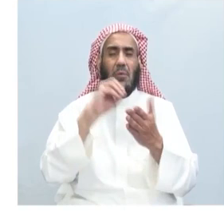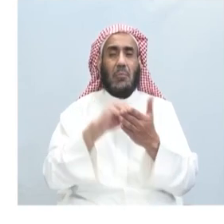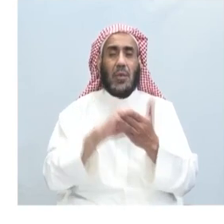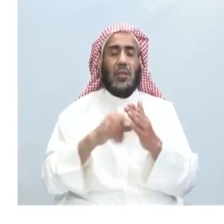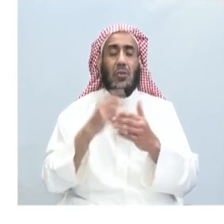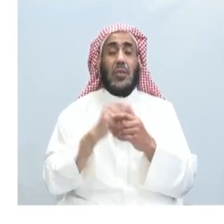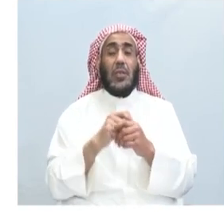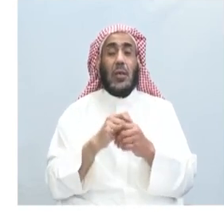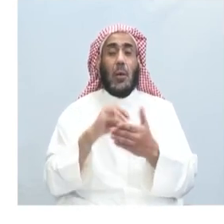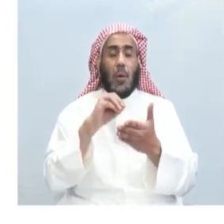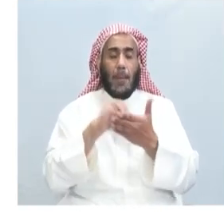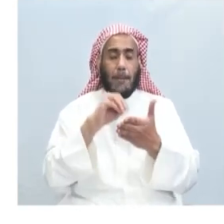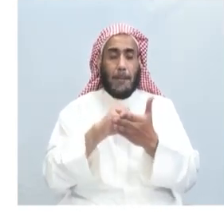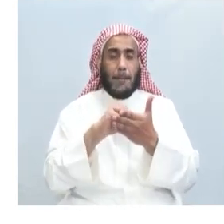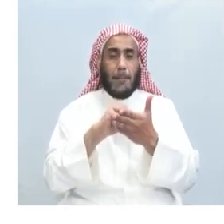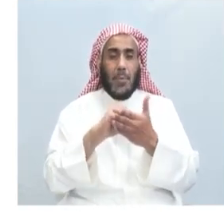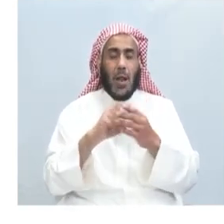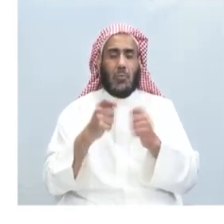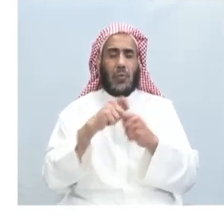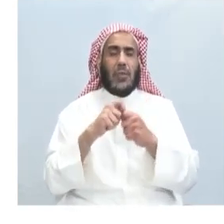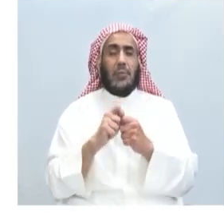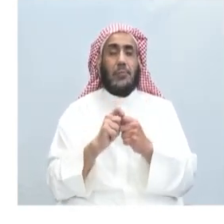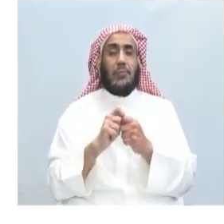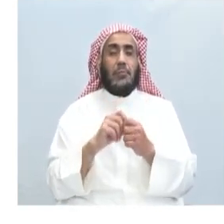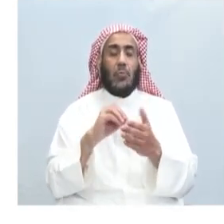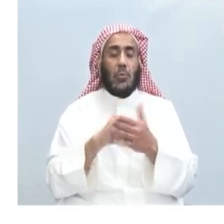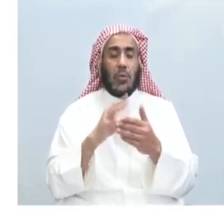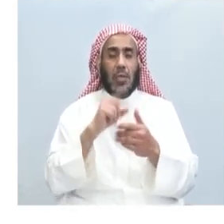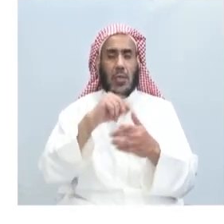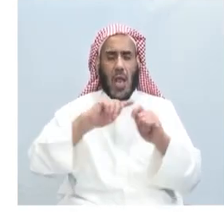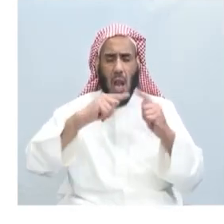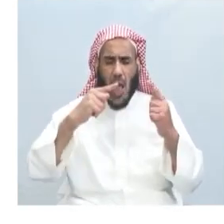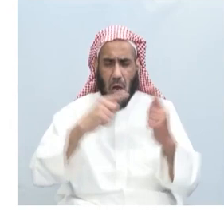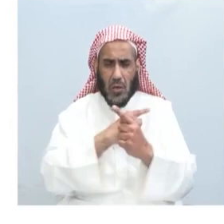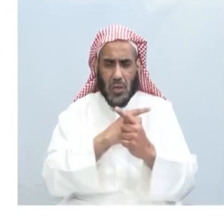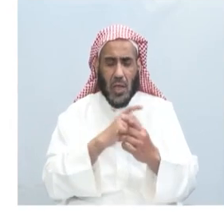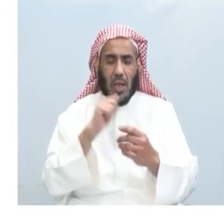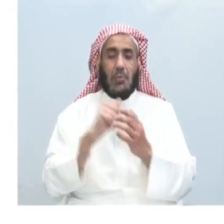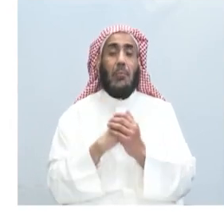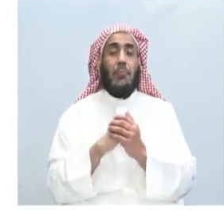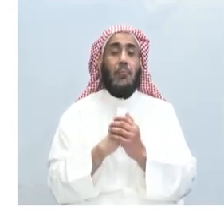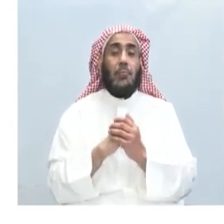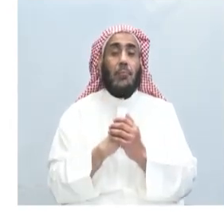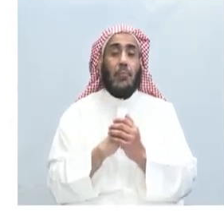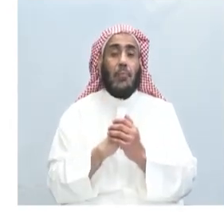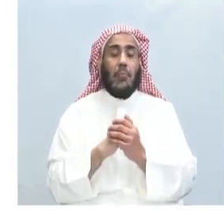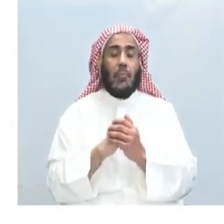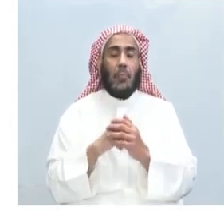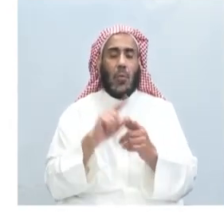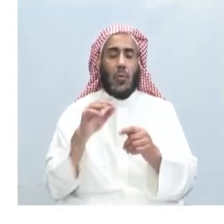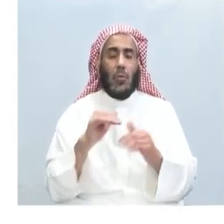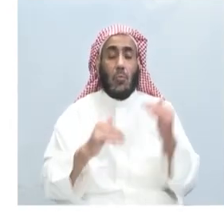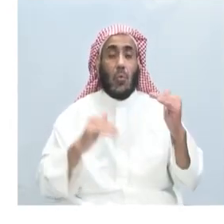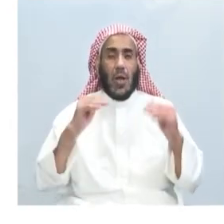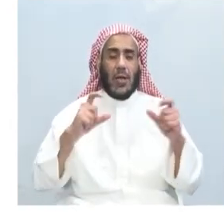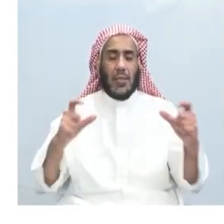النواتج لاحظ انها موجوده هنا من ضمن المتفاعلات وهنا من ضمن النواتج اذا سنعك القيمه هنا ايضا معادله